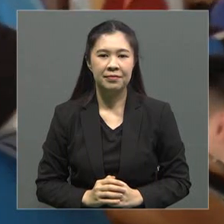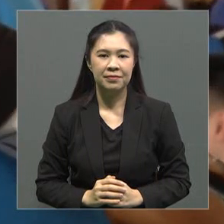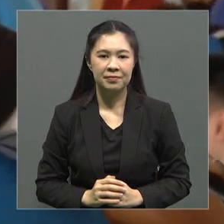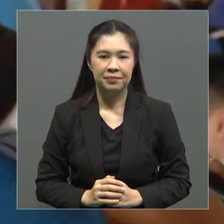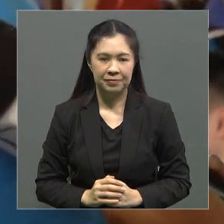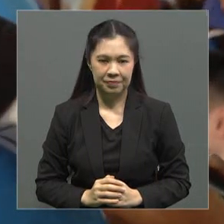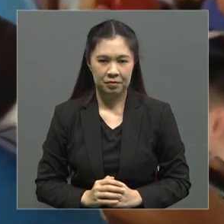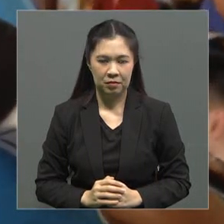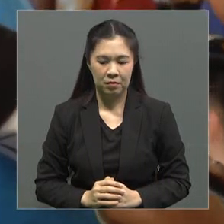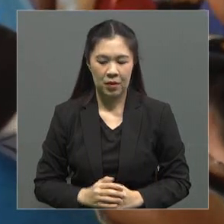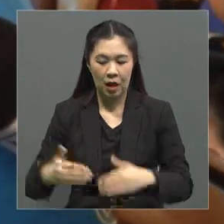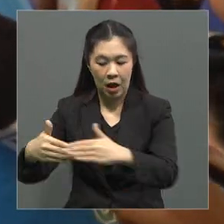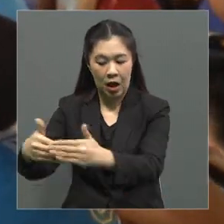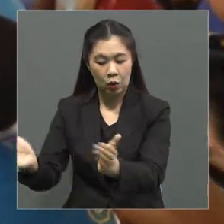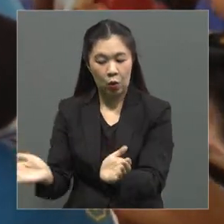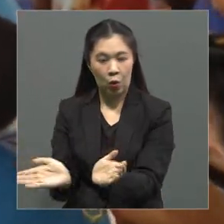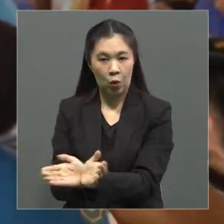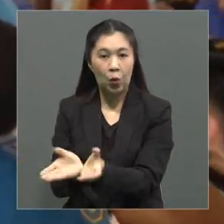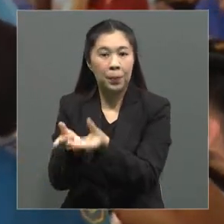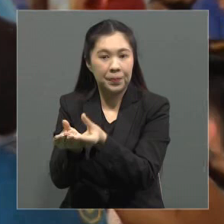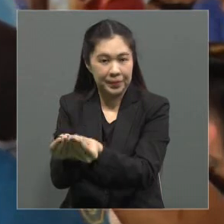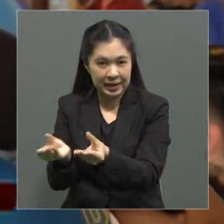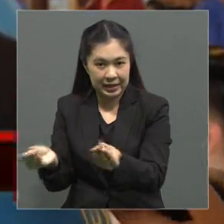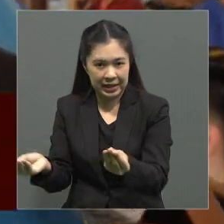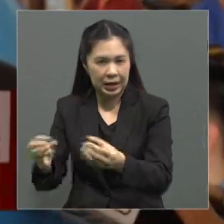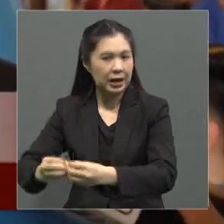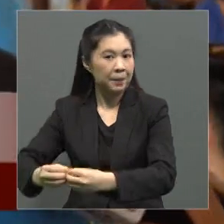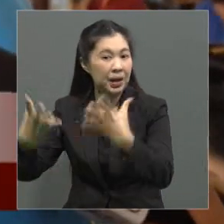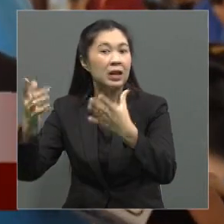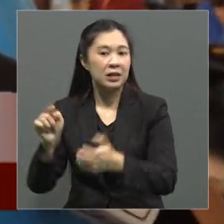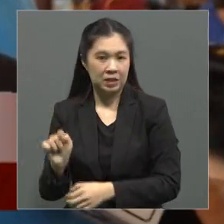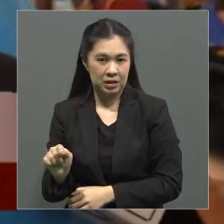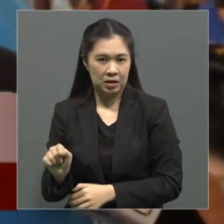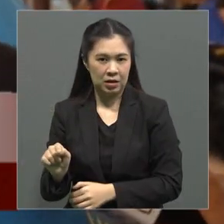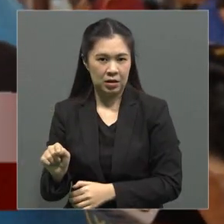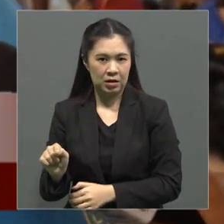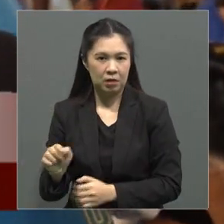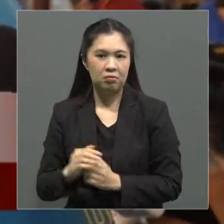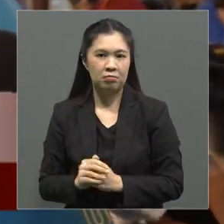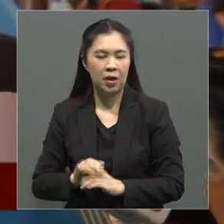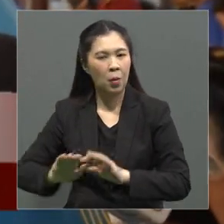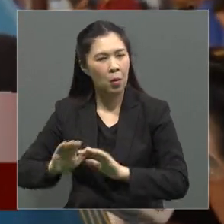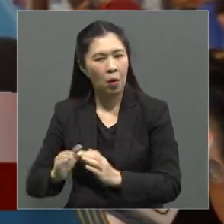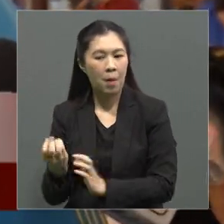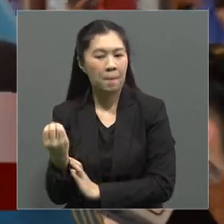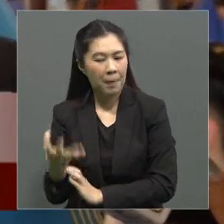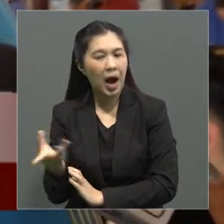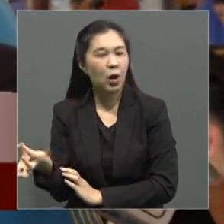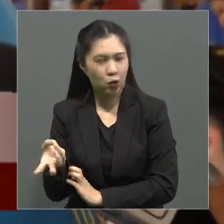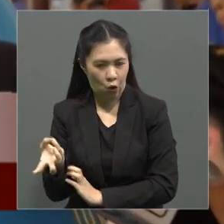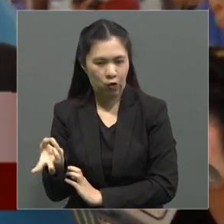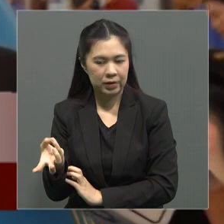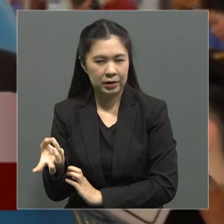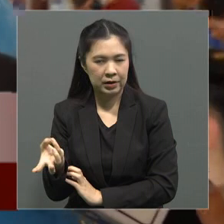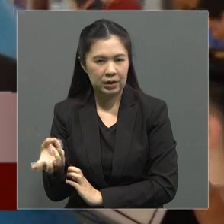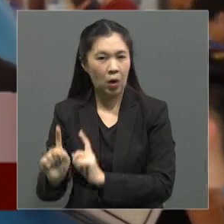หลุมระเบิดเนี่ยบ่งบอกถึงปริมาณดินวัตถุระเบิดที่อยู่บริเวณที่หลุมนั้นมีปริมาณมากน้อยเพียงใด